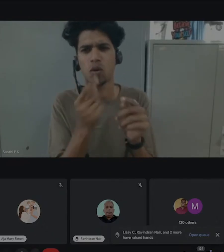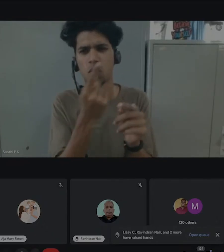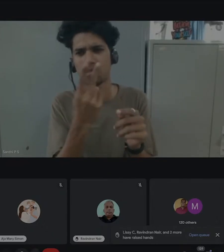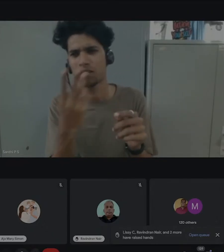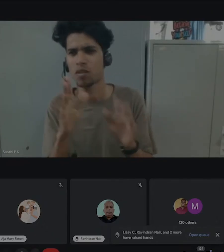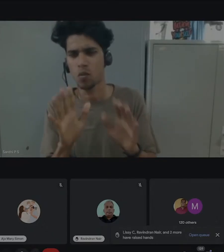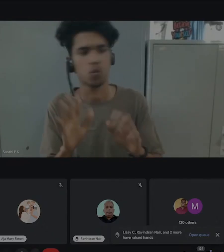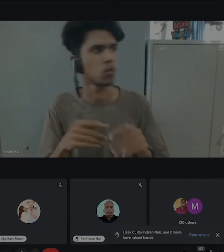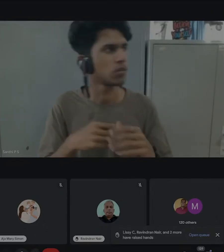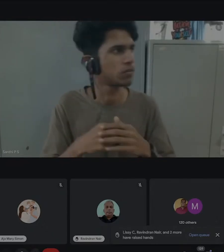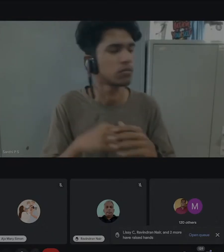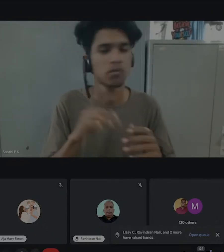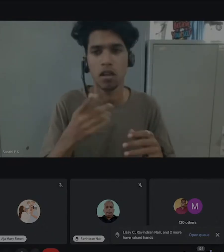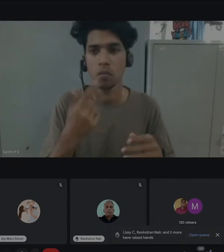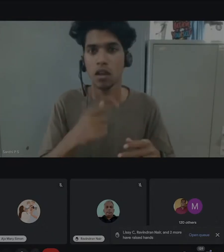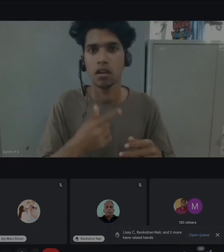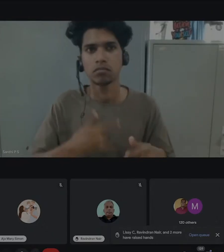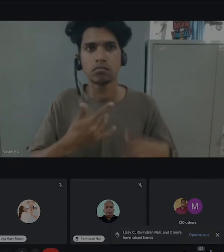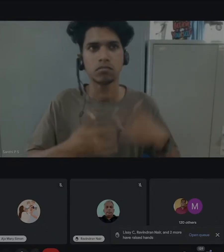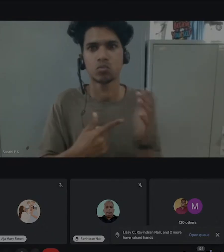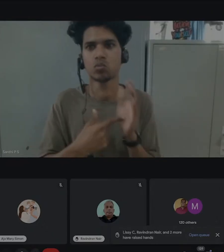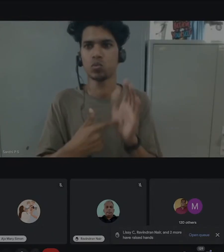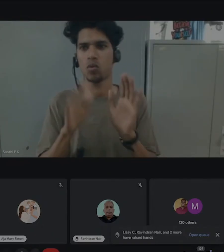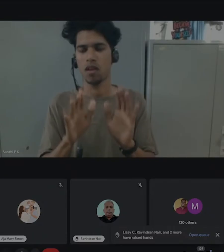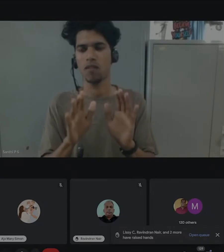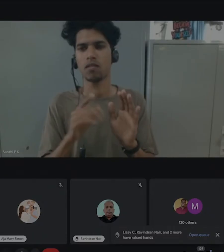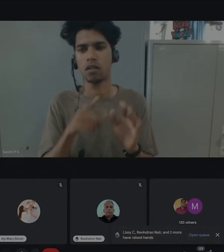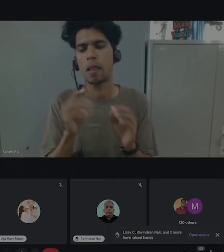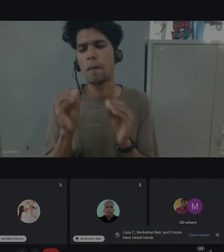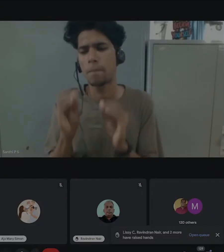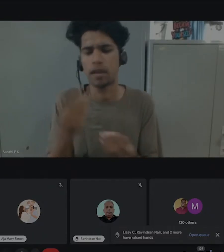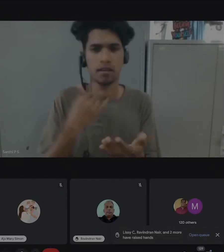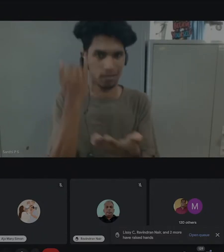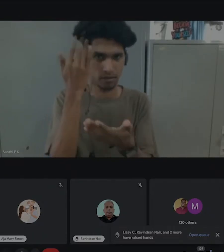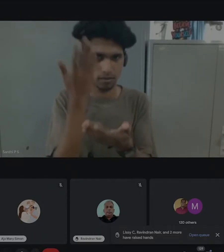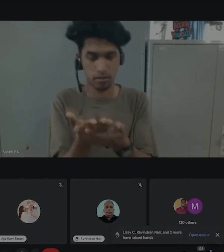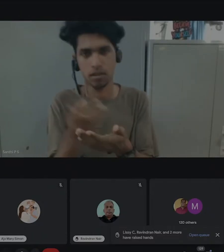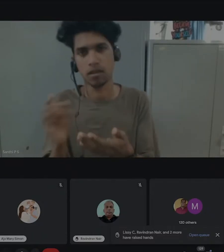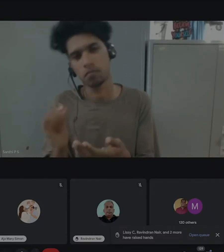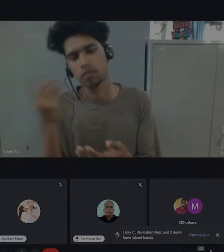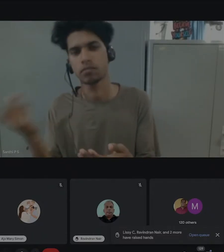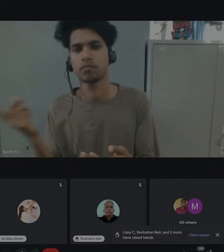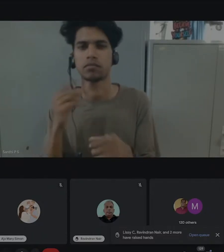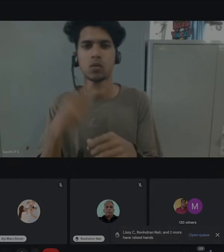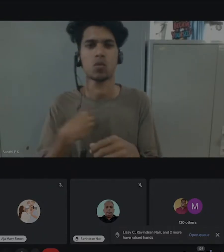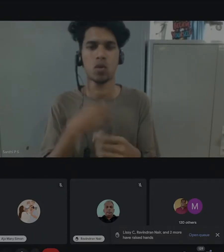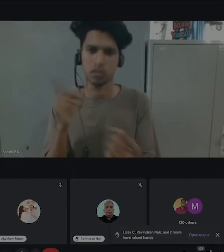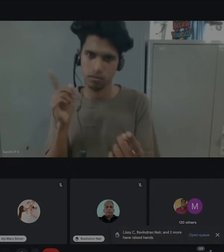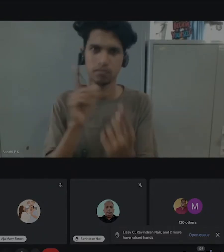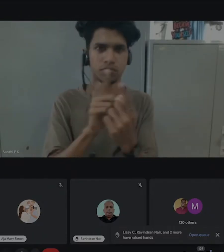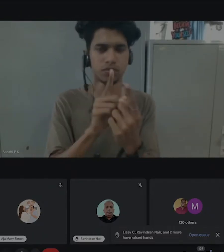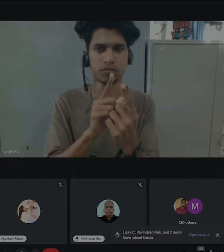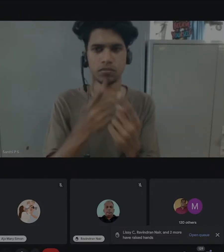താല്പര്യം പ്രകടിപ്പിക്കുന്നുമുണ്ട്. അപ്പം എന്തായാലും കുഞ്ഞിനെ ഒരു സ്പീച്ച് തെറപ്പിസ്റ്റിന്റെ അടുത്ത് കൊണ്ടുവരികയും അവരെ കൊണ്ട് കാണിക്കുകയും മാതാപിതാക്കളുടെ